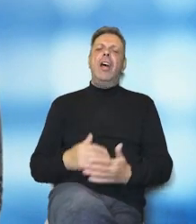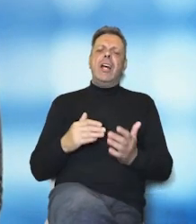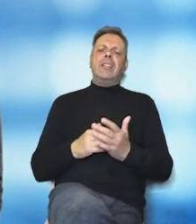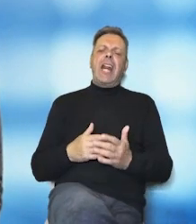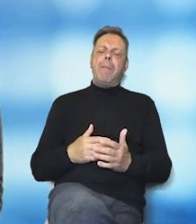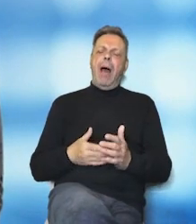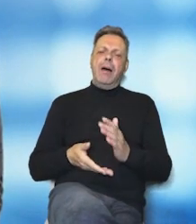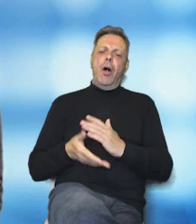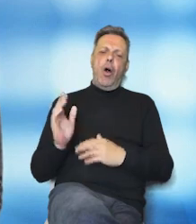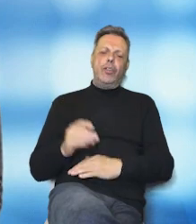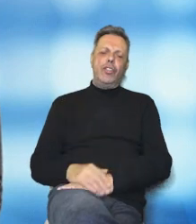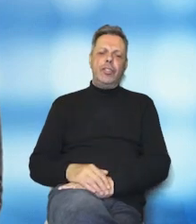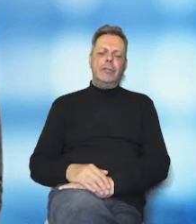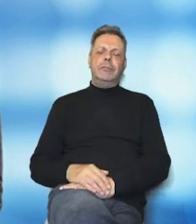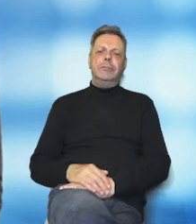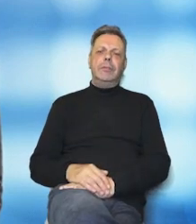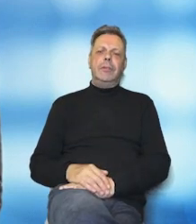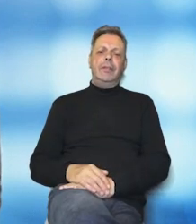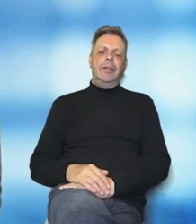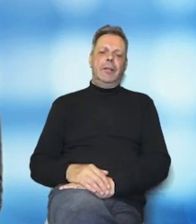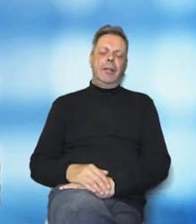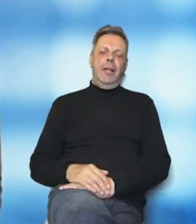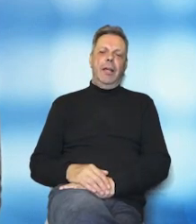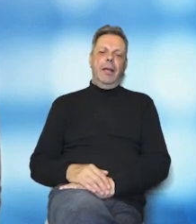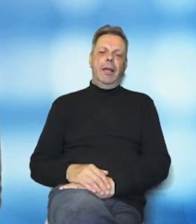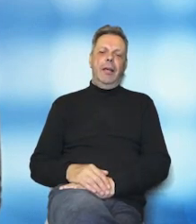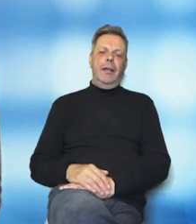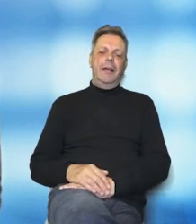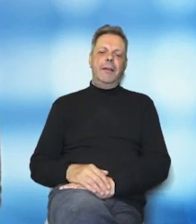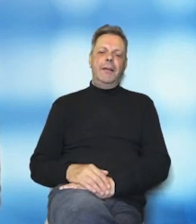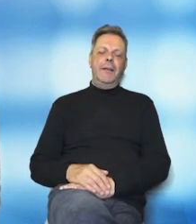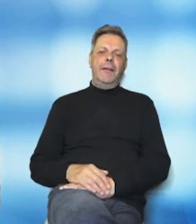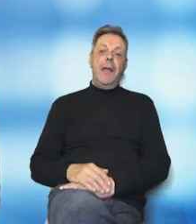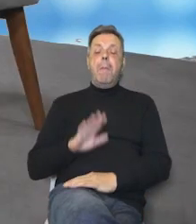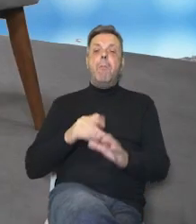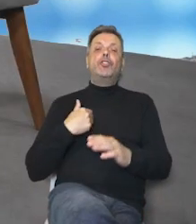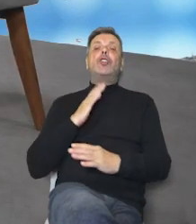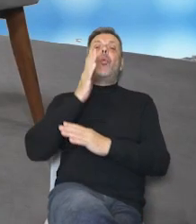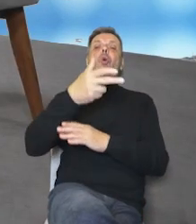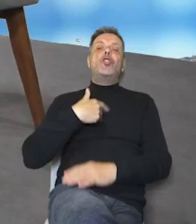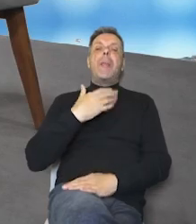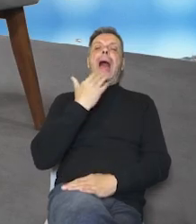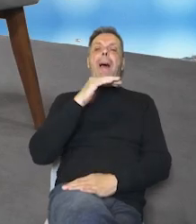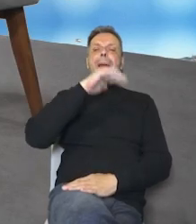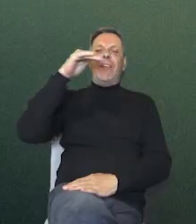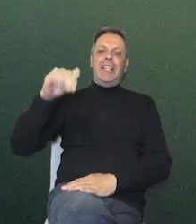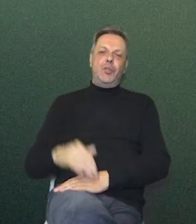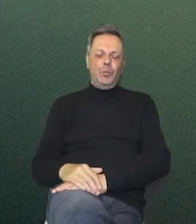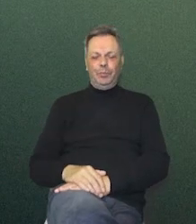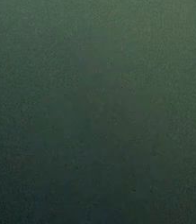Ja vježbam dnevno 10 km se odradi. Tko zna, možda me i vide na Medvednici. Naravno, pozvani ste. Hvala lijepa.